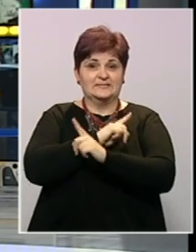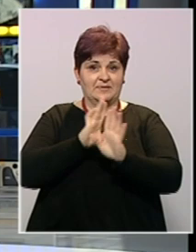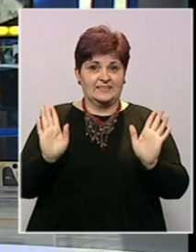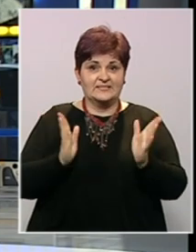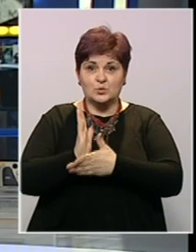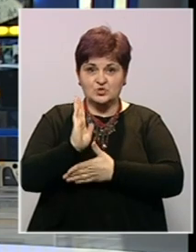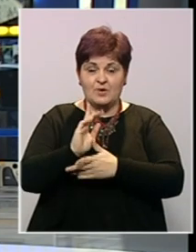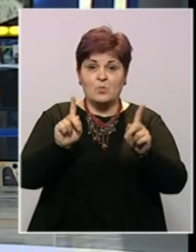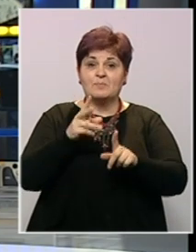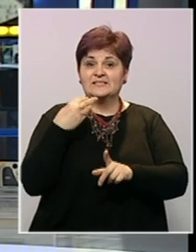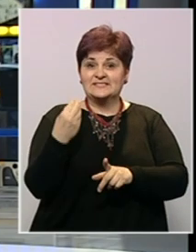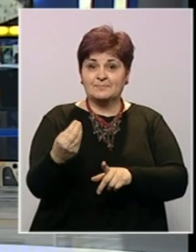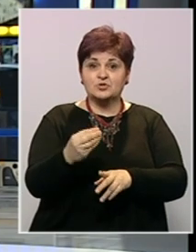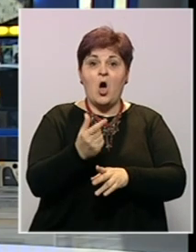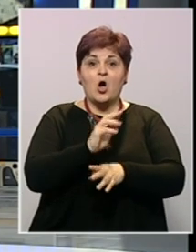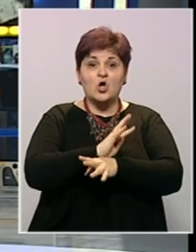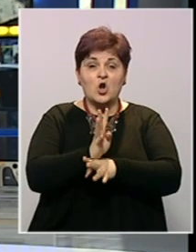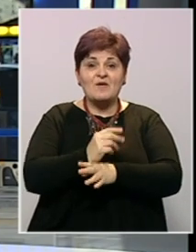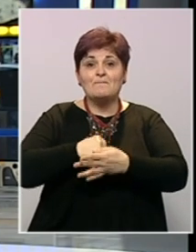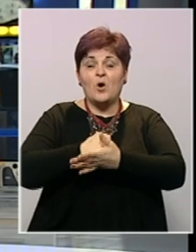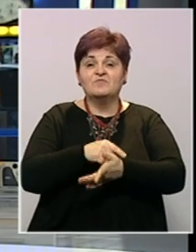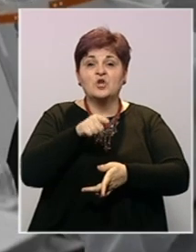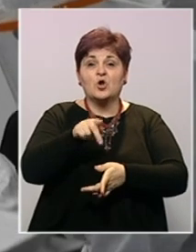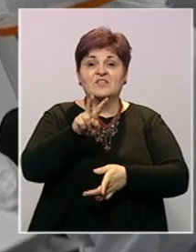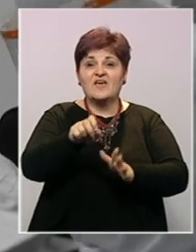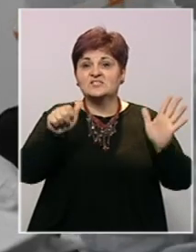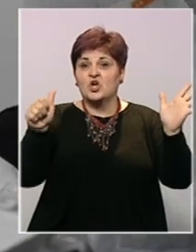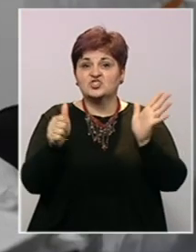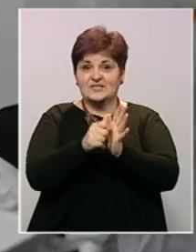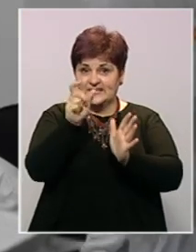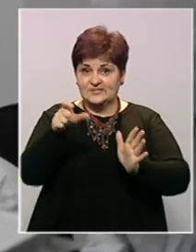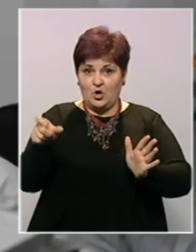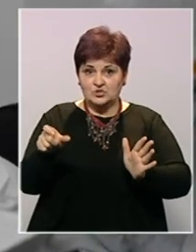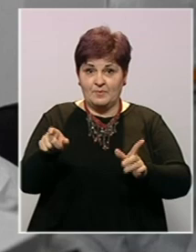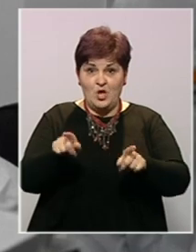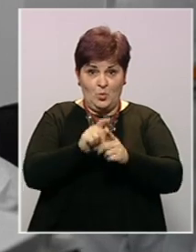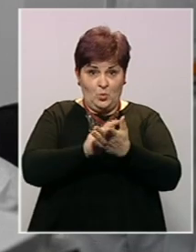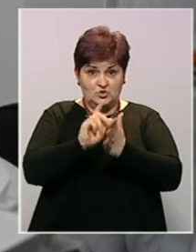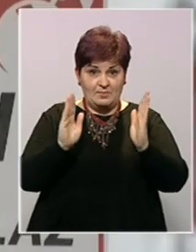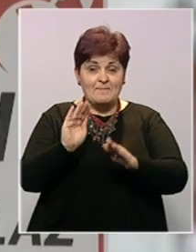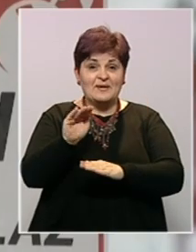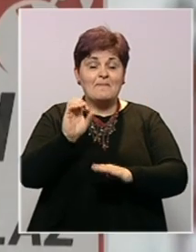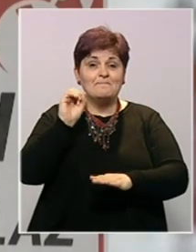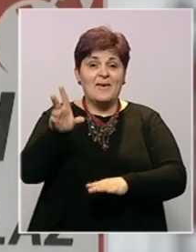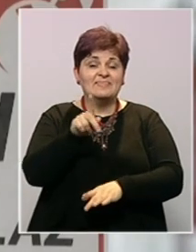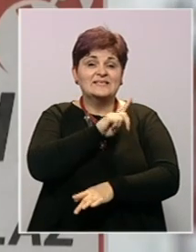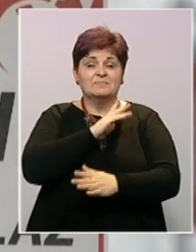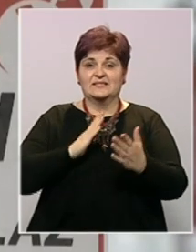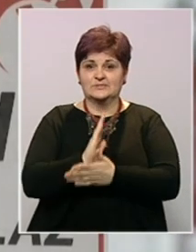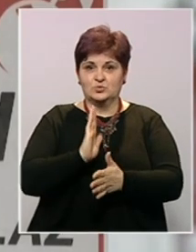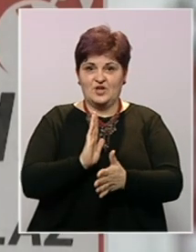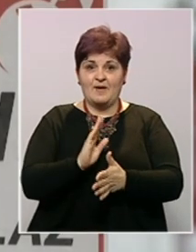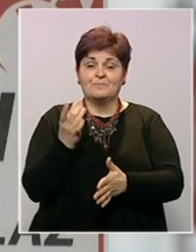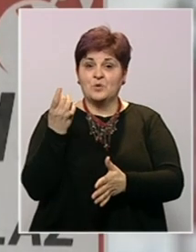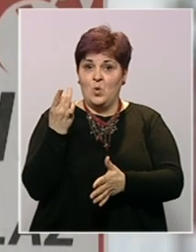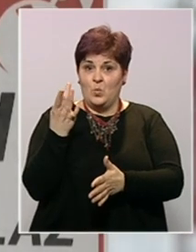smrtnih ishoda. U Republici Srpskoj koronavirus je potvrđen kod 216 osoba. U istom razdoblju prijavljeno je 15 smrtnih